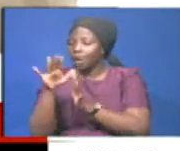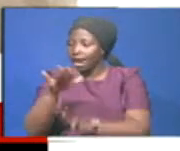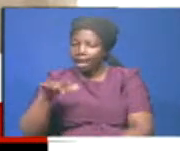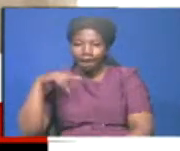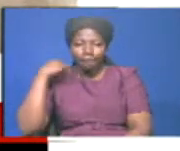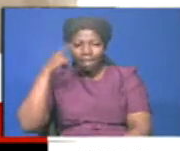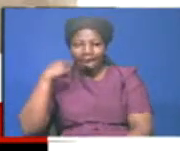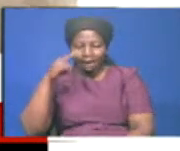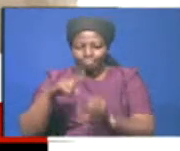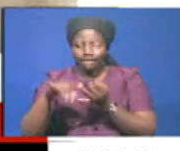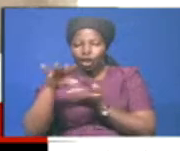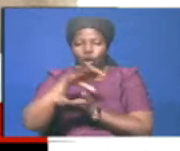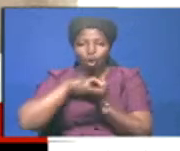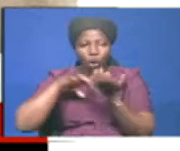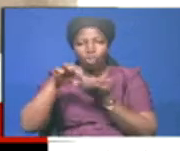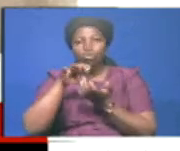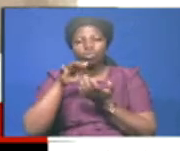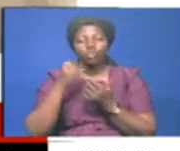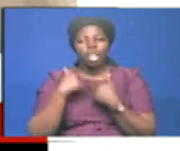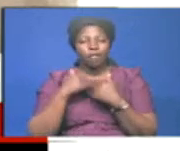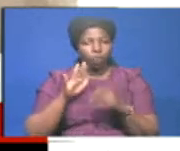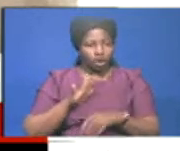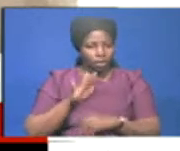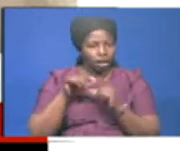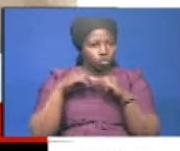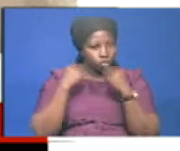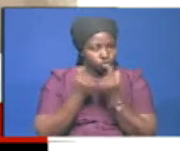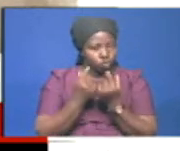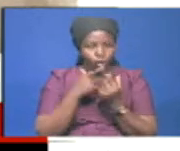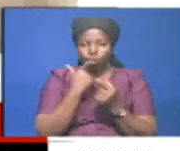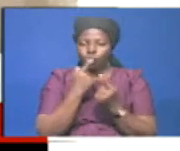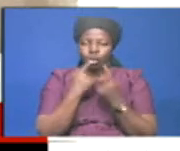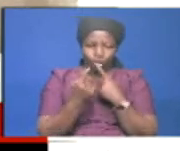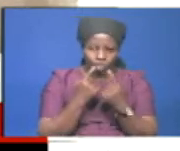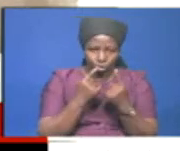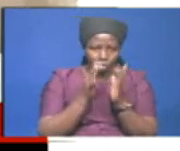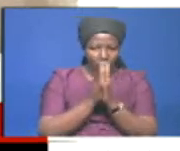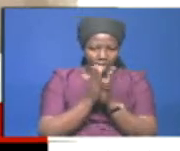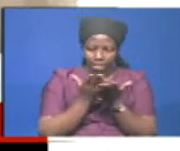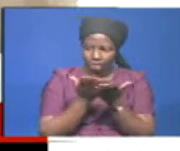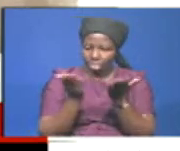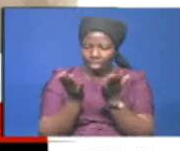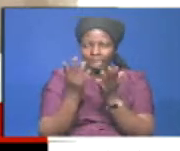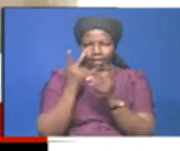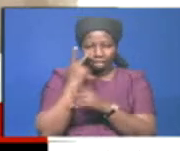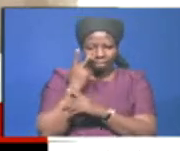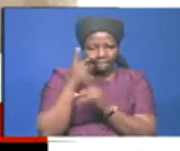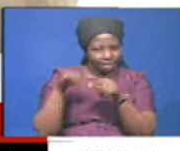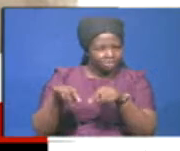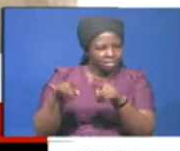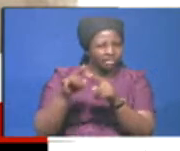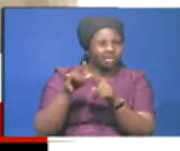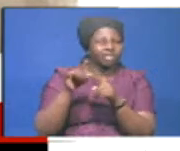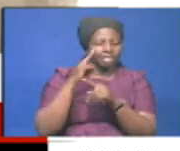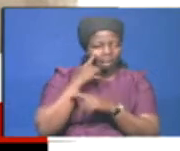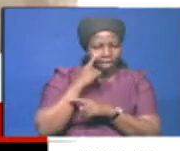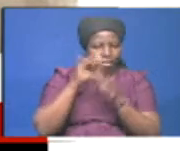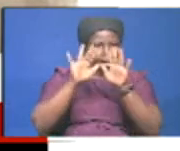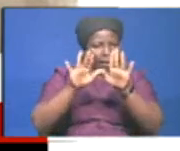za kina mama ambao tunaongea nao, na tunaona kuwa wanaona uzuri wa kuhimiza kufuatilia